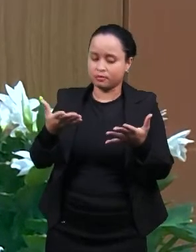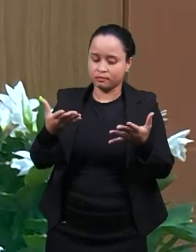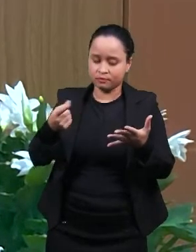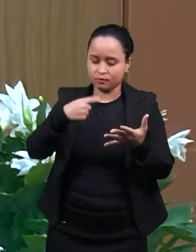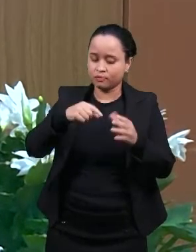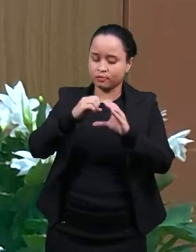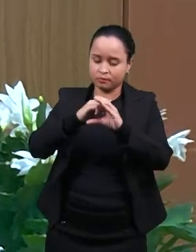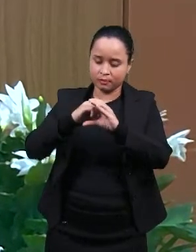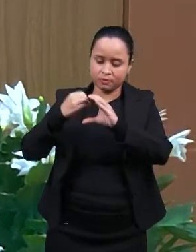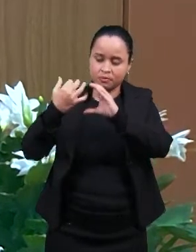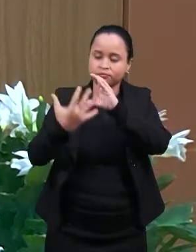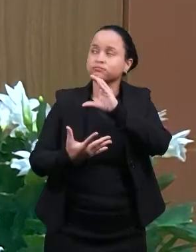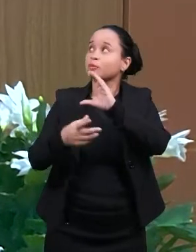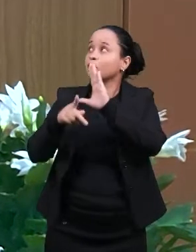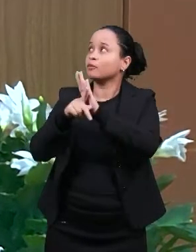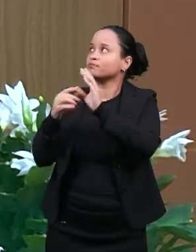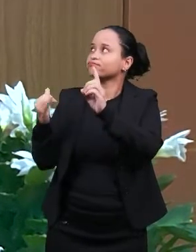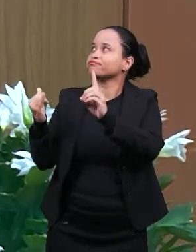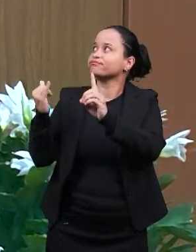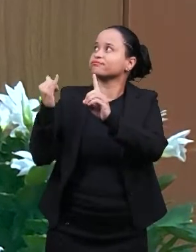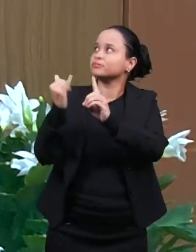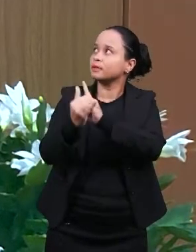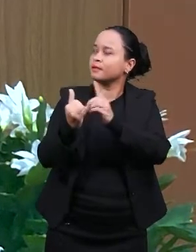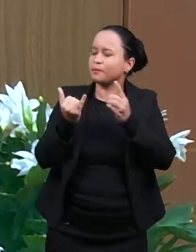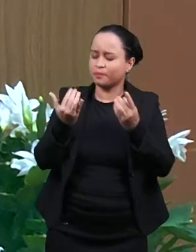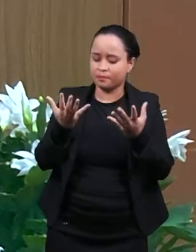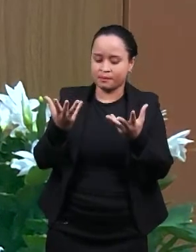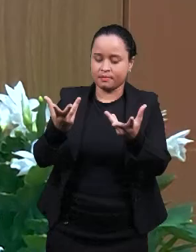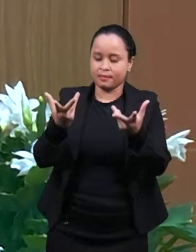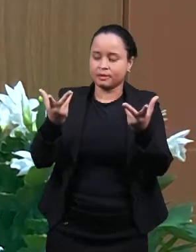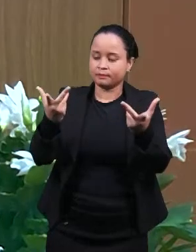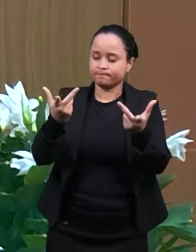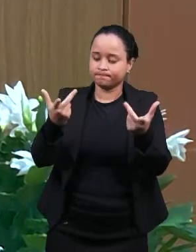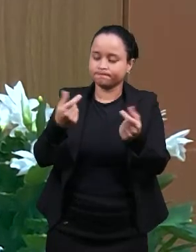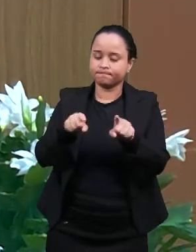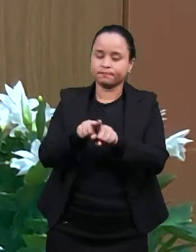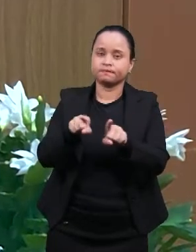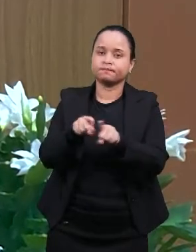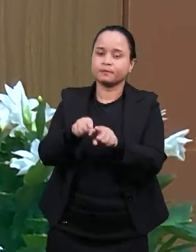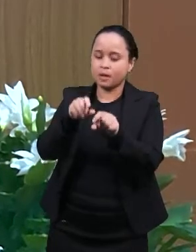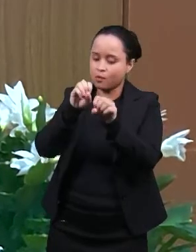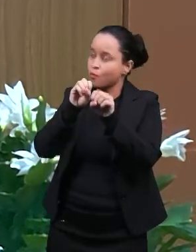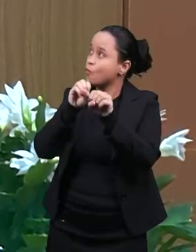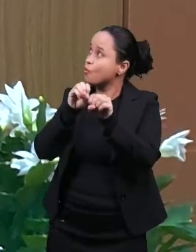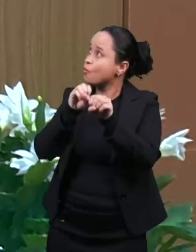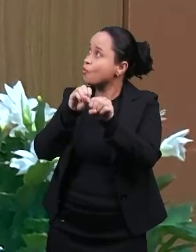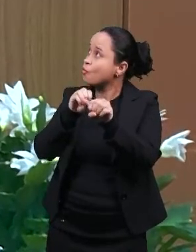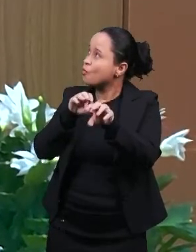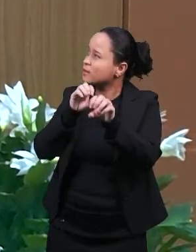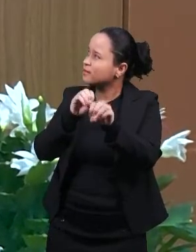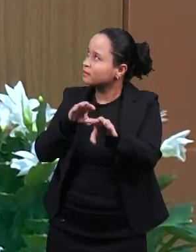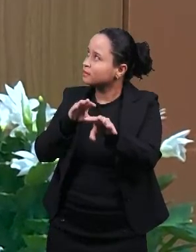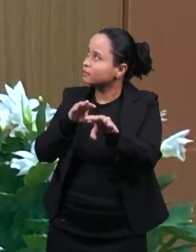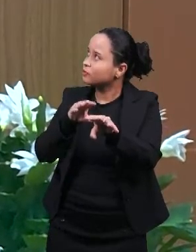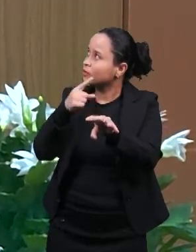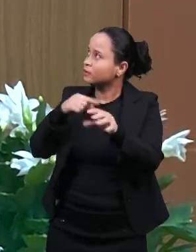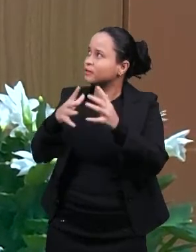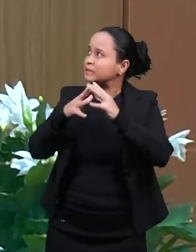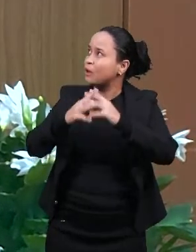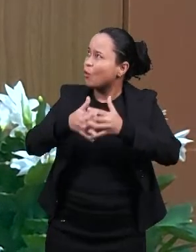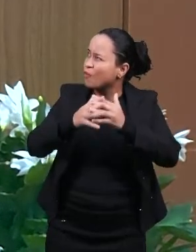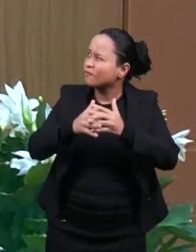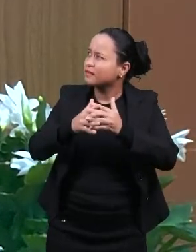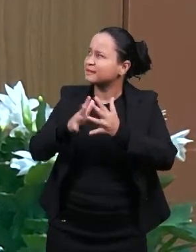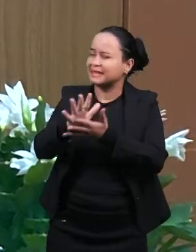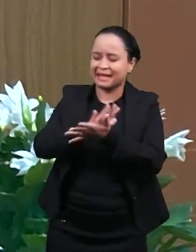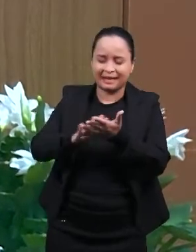Мы находимся пред чудным пророческим аспектом, наставлением, которое помогает,